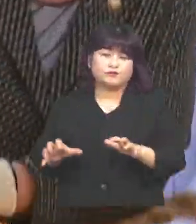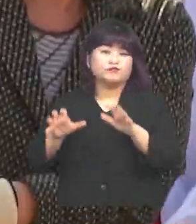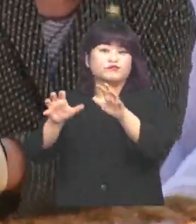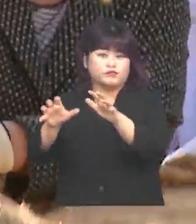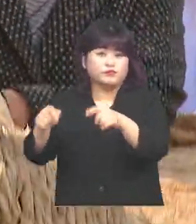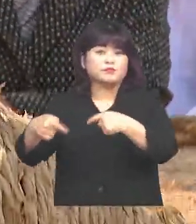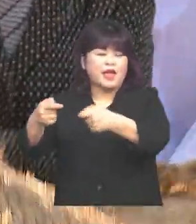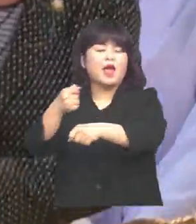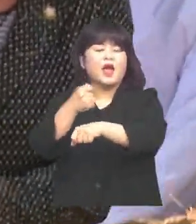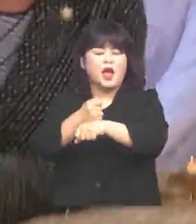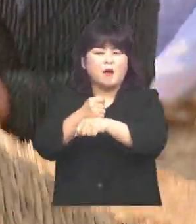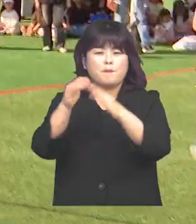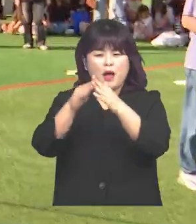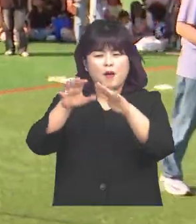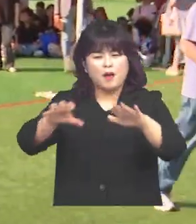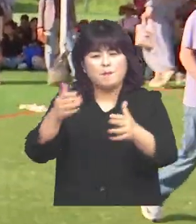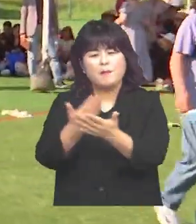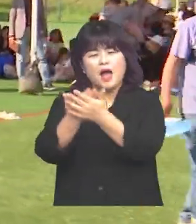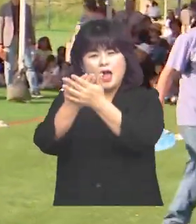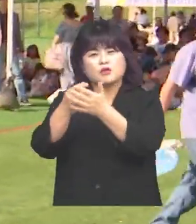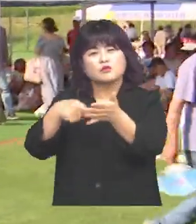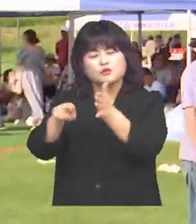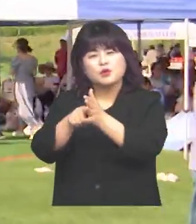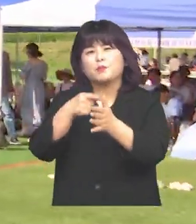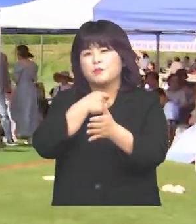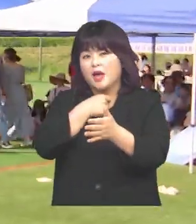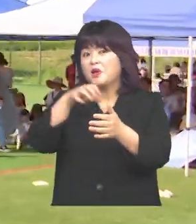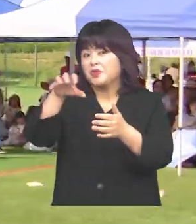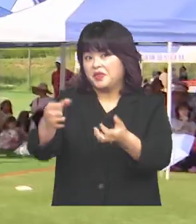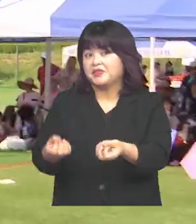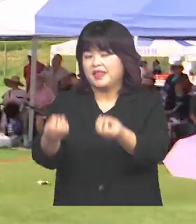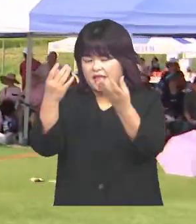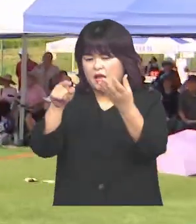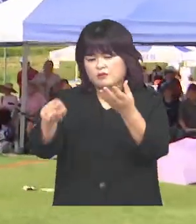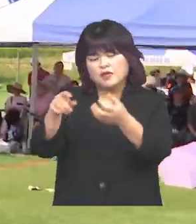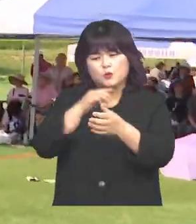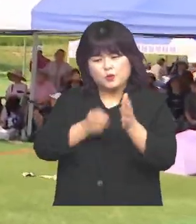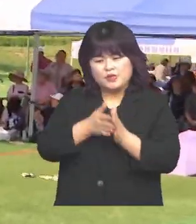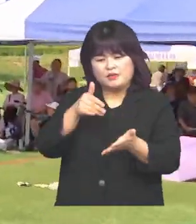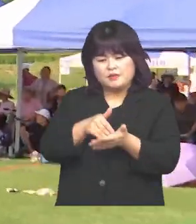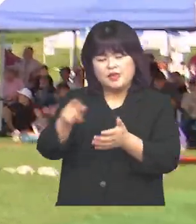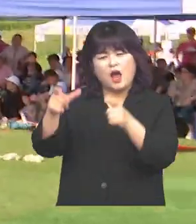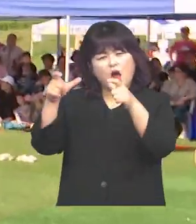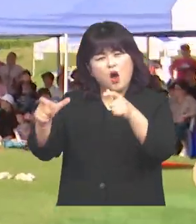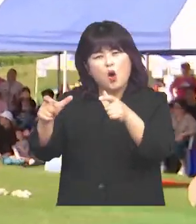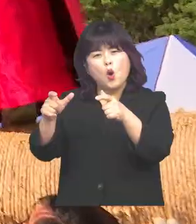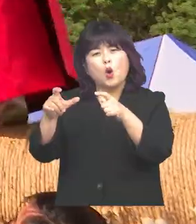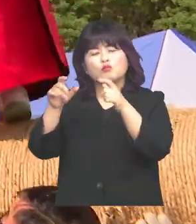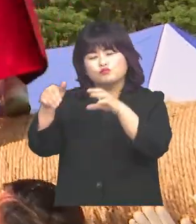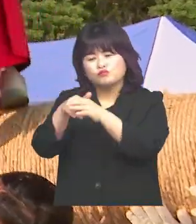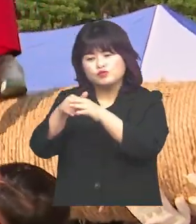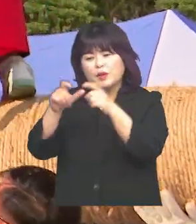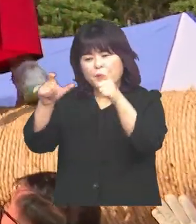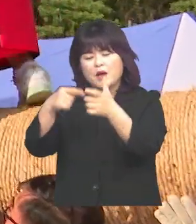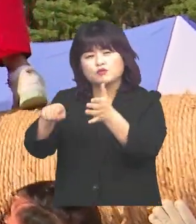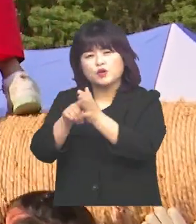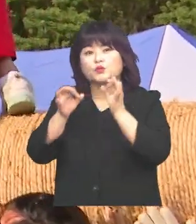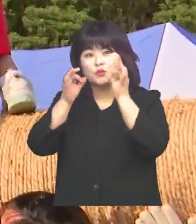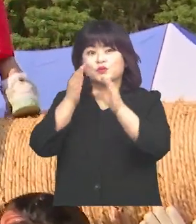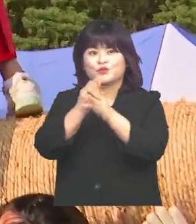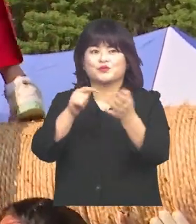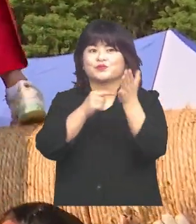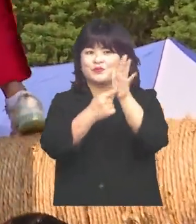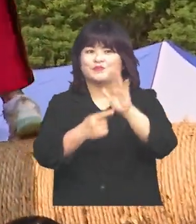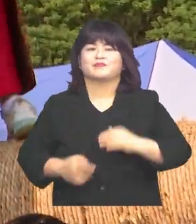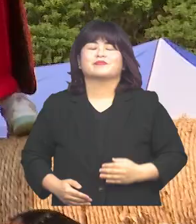한마음으로 참여하면서 마을의 발전을 도모했던 행사로 시는 이 문화유산이 향토무형문화재로 지정받기 위해 노력하고